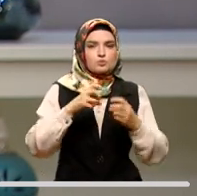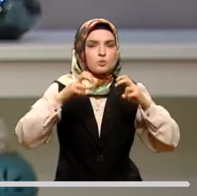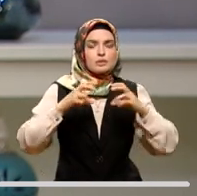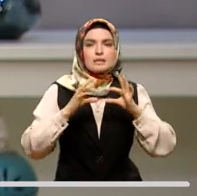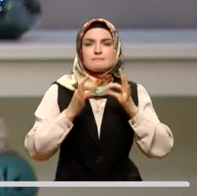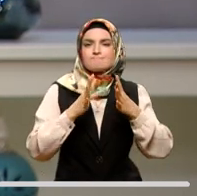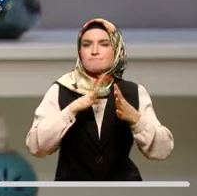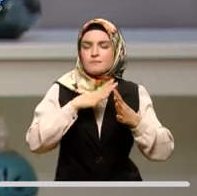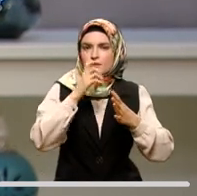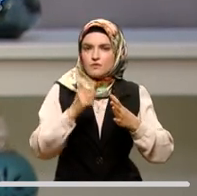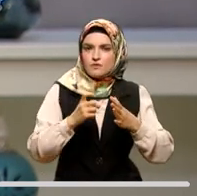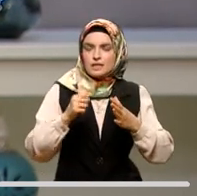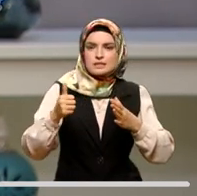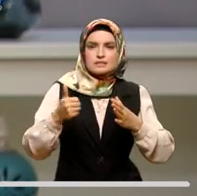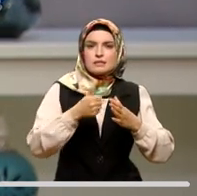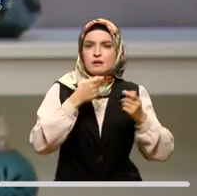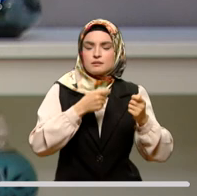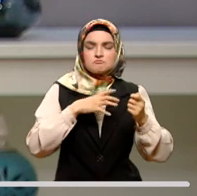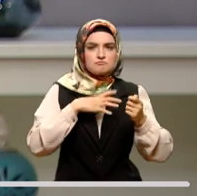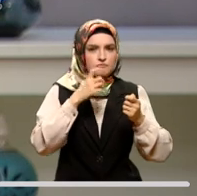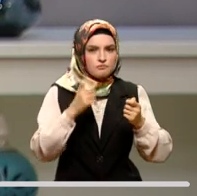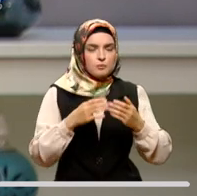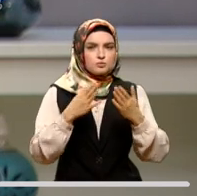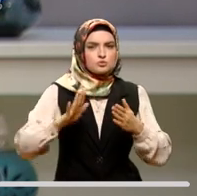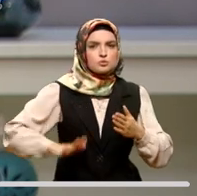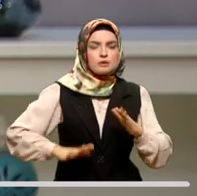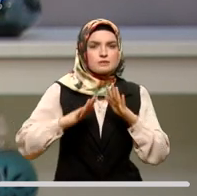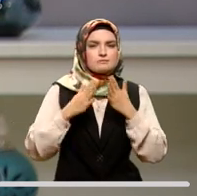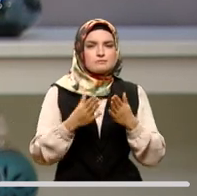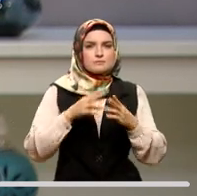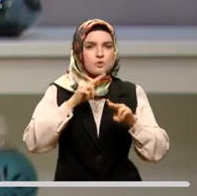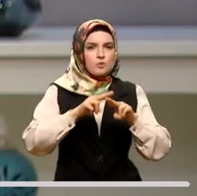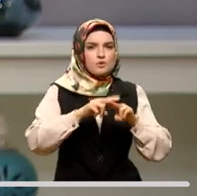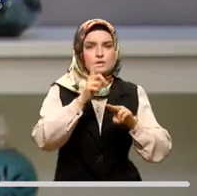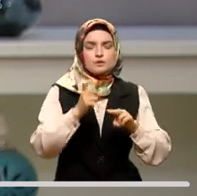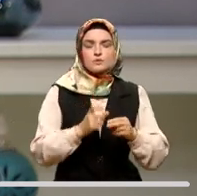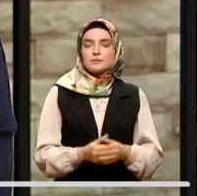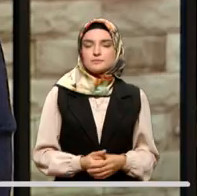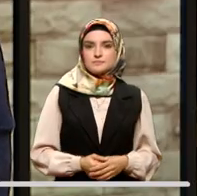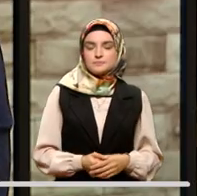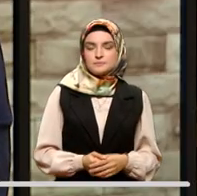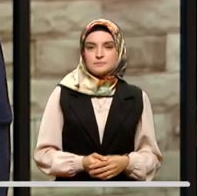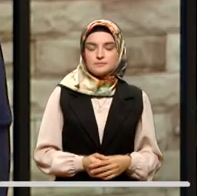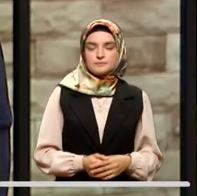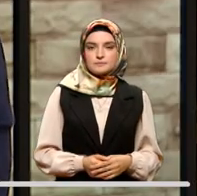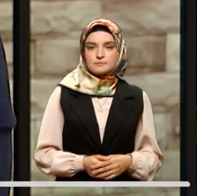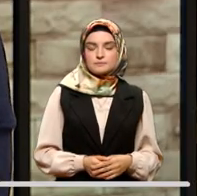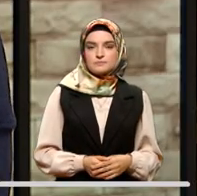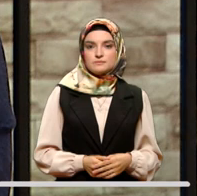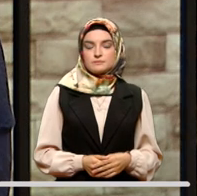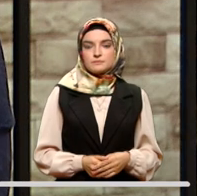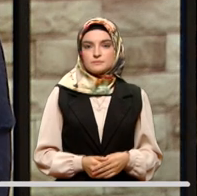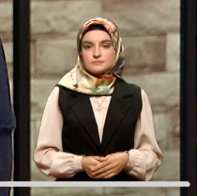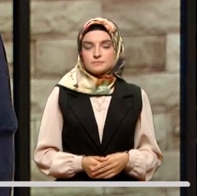var? Değerler eğitimi var mı? Çocuklara nasıl öğretiliyor? Ahlaki bilgiler ve benzeri bize birazcık anlatır mısınız? Tabii ki.